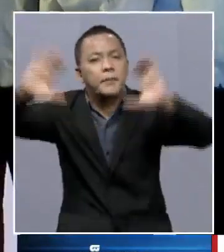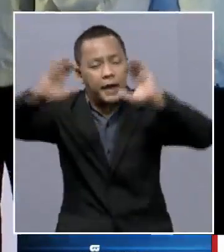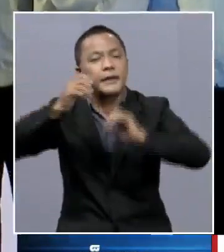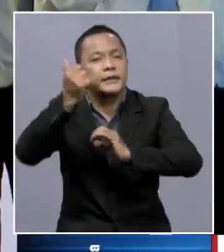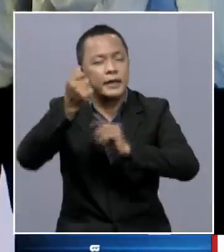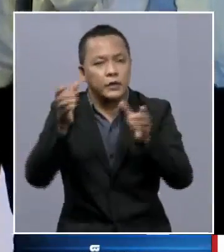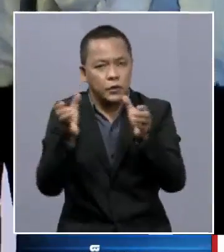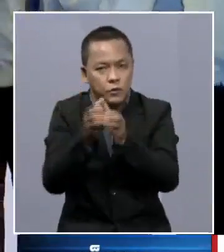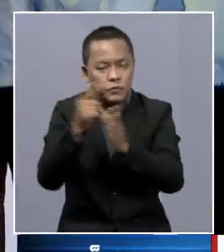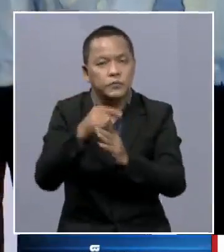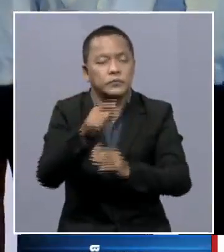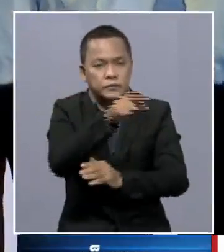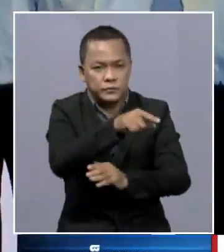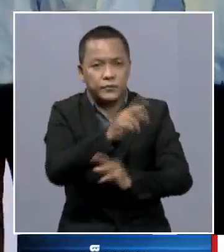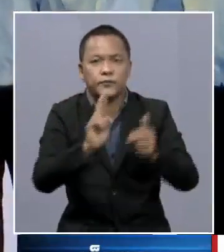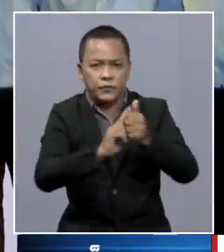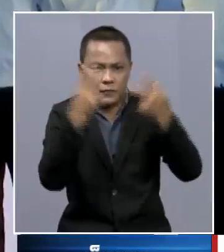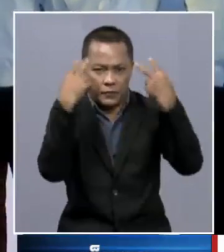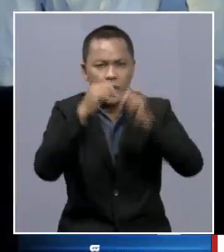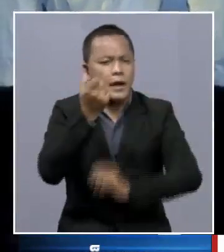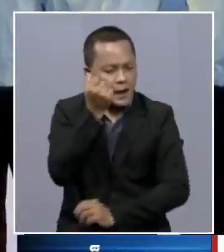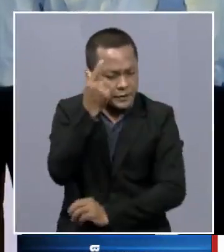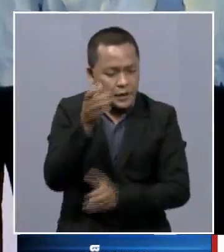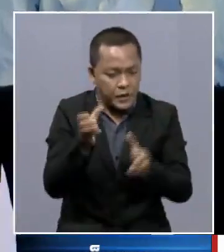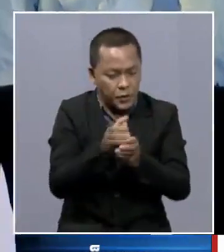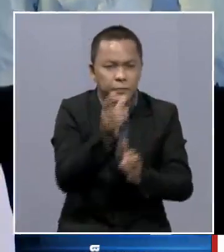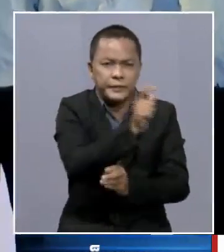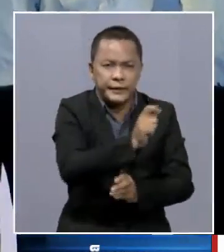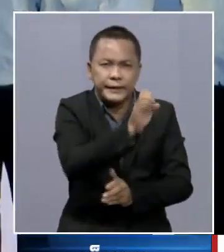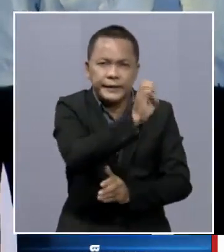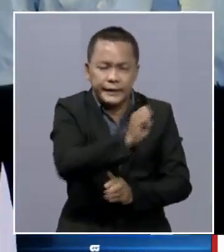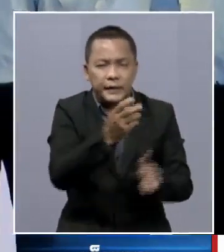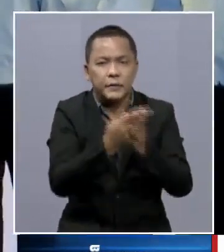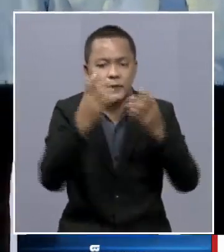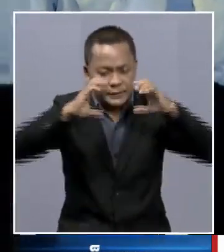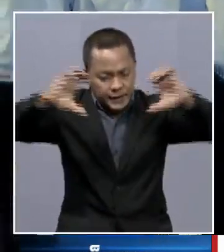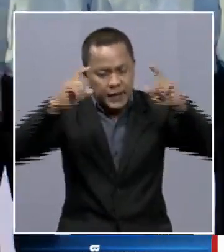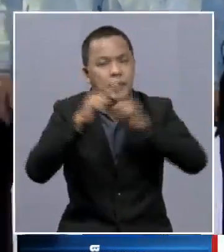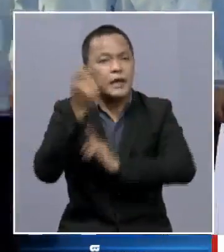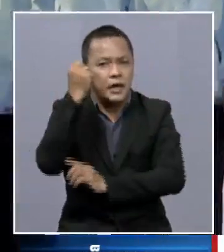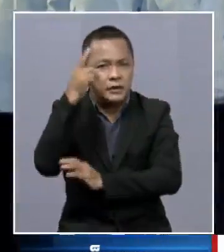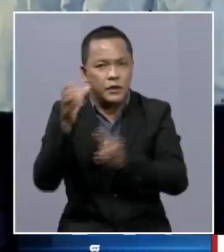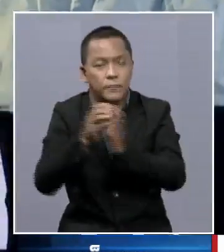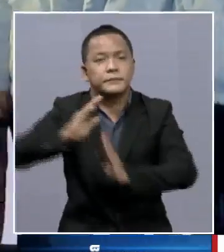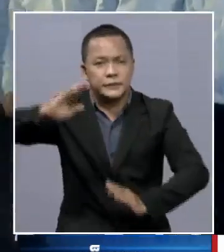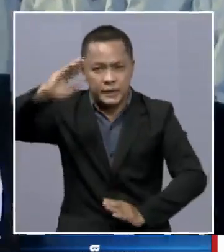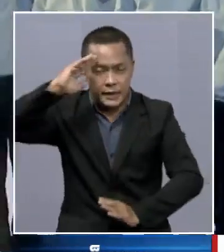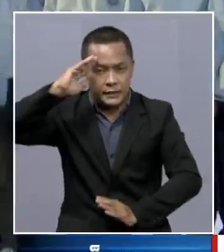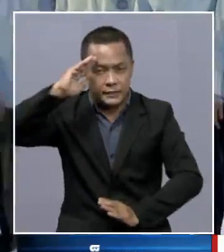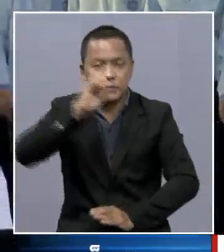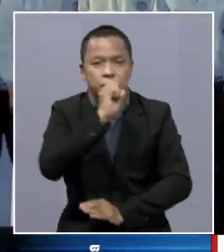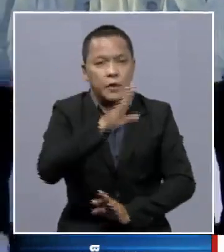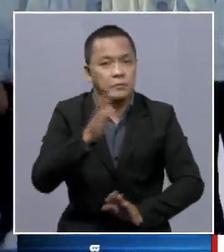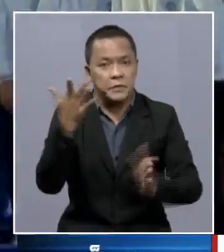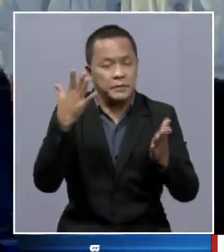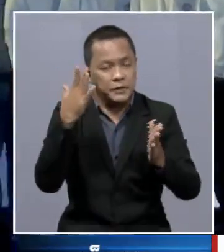ihen garage of theung้อมข้า Trekmeารเข้าใจกองทัพรงป้อม